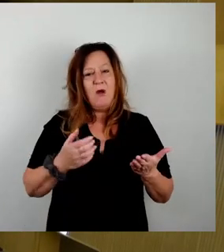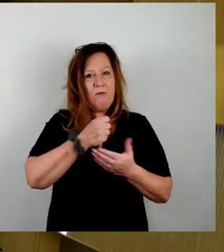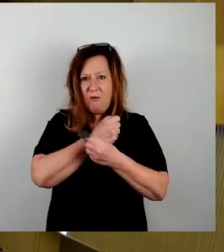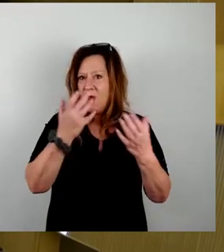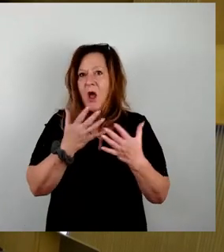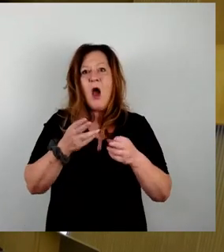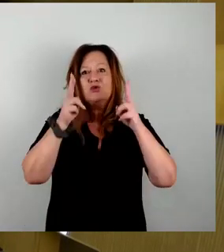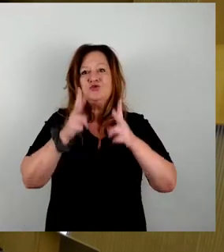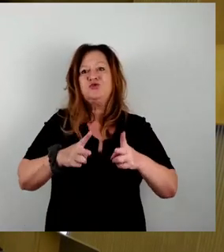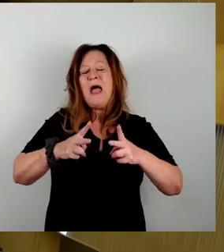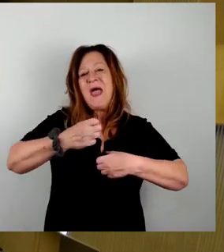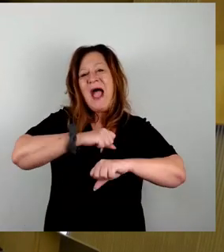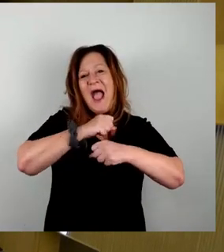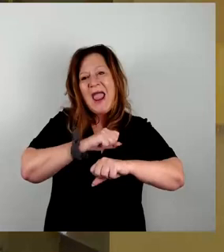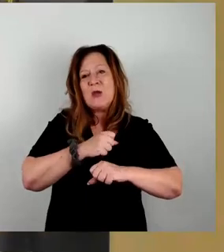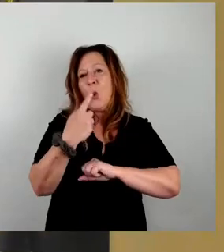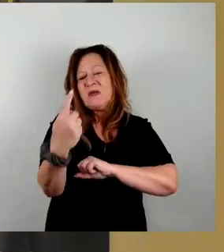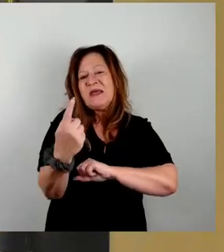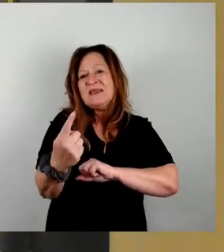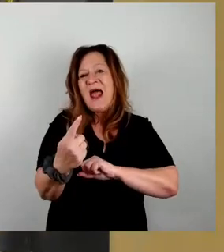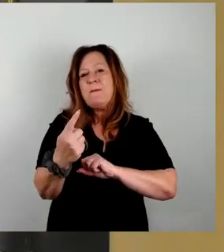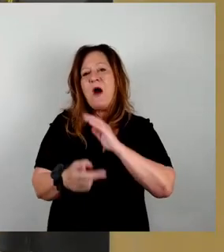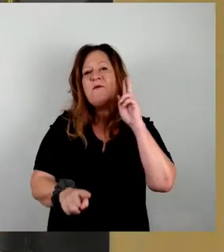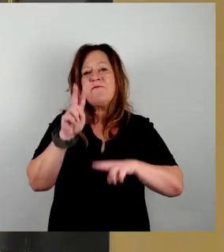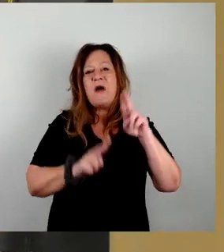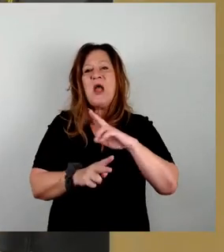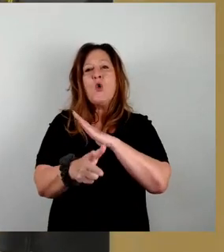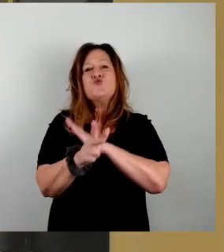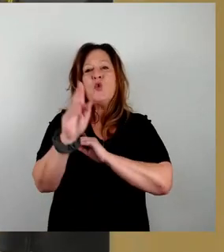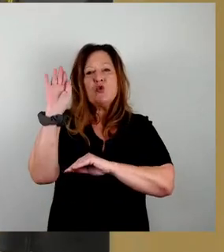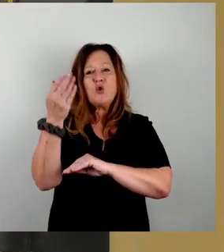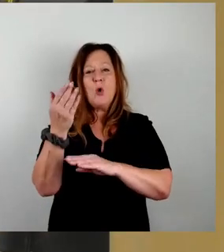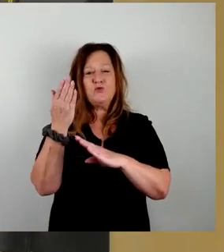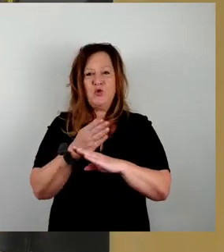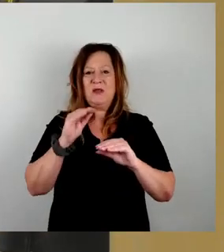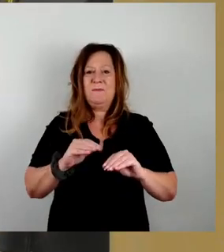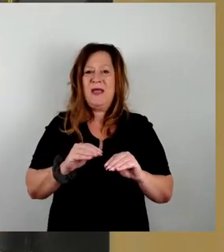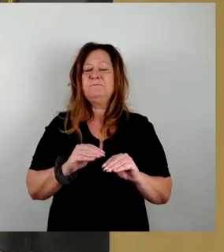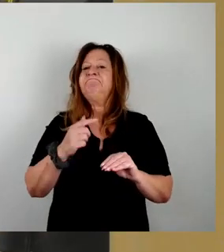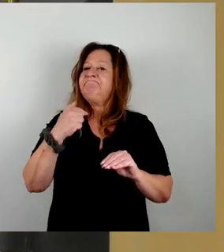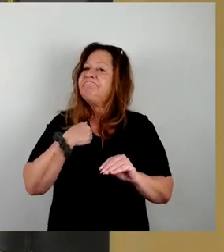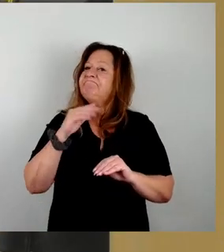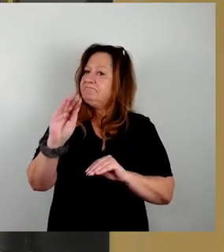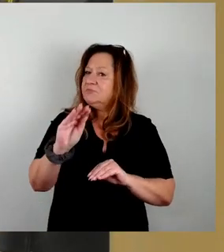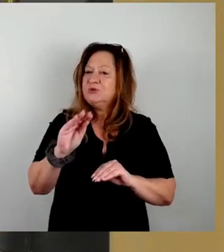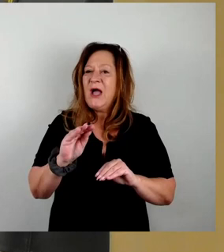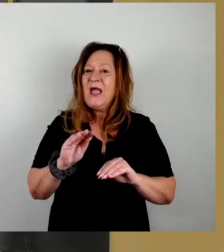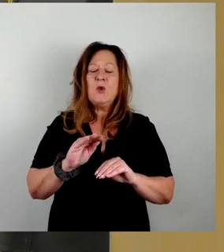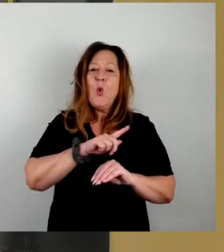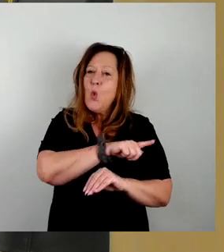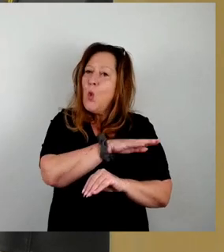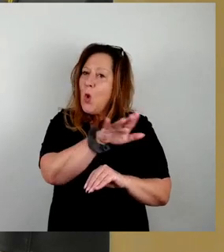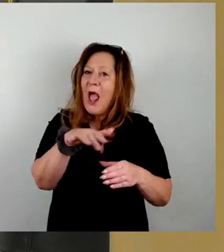Bereich Kundenservice auch einiges jetzt schon drin. Und ich kann Ihnen versichern, dass wir daran arbeiten, in allen Bereichen elektronische